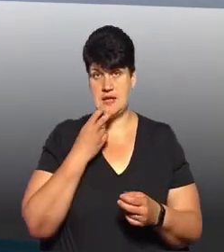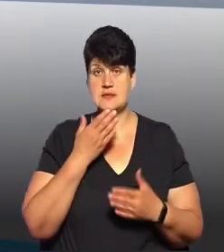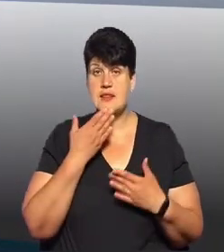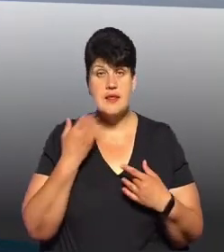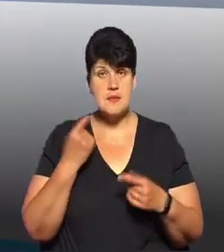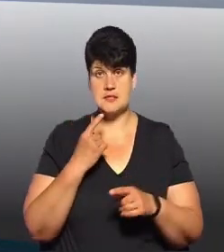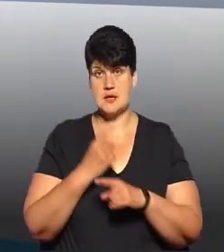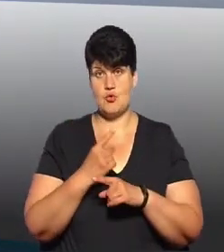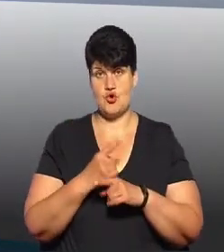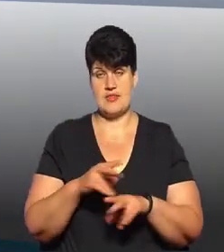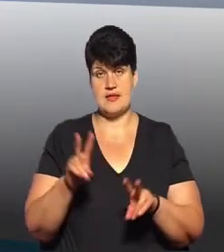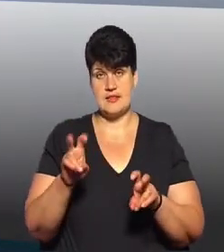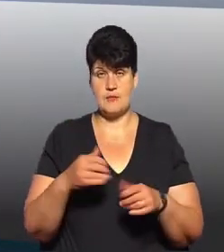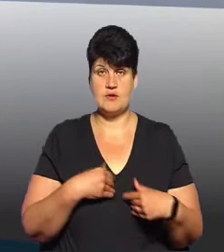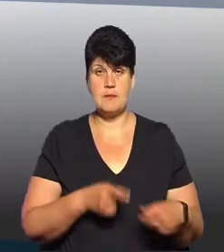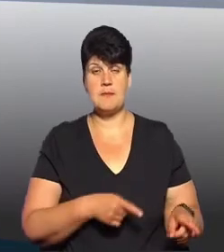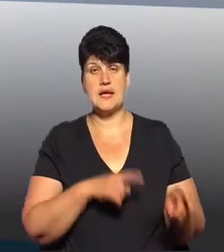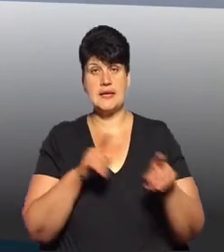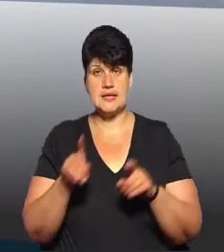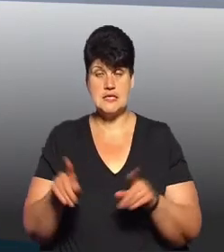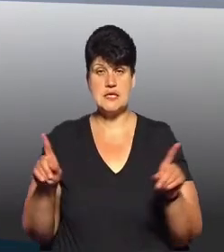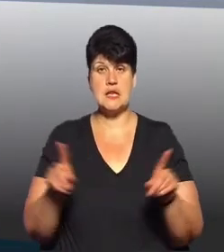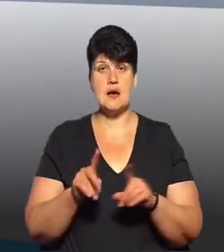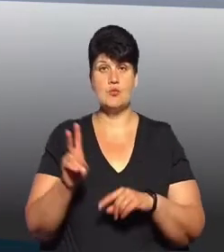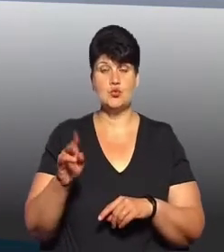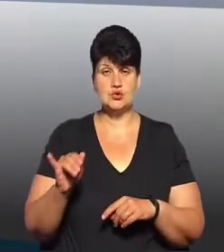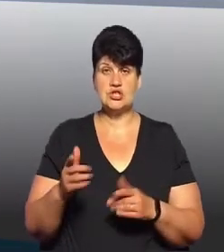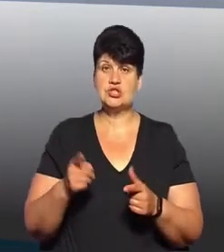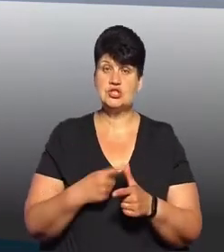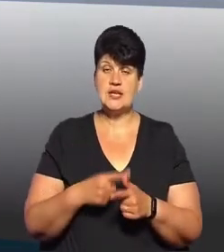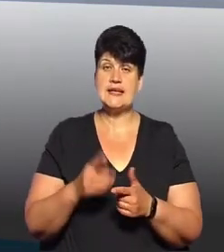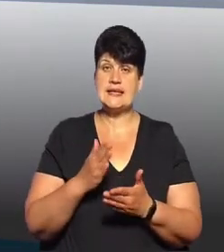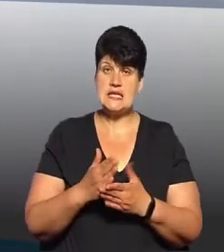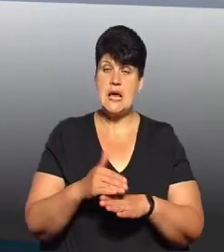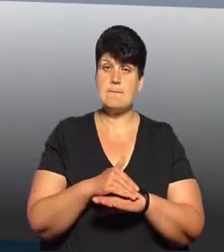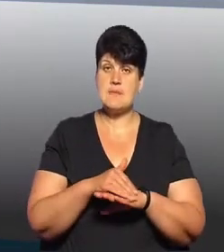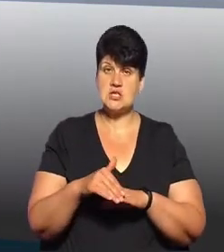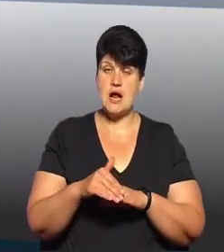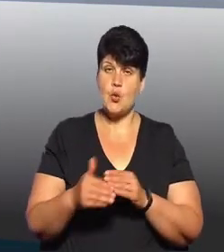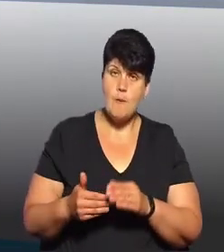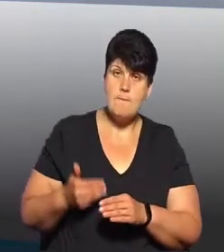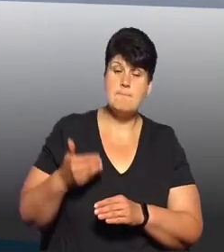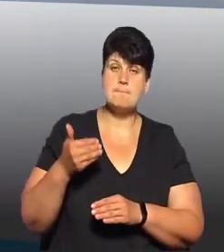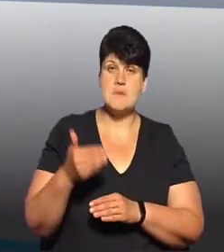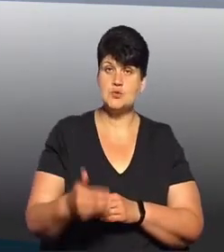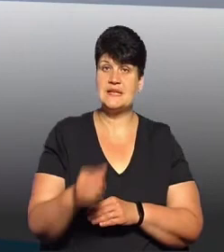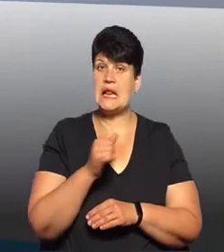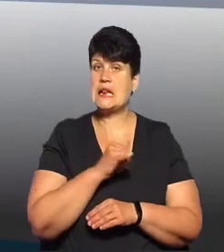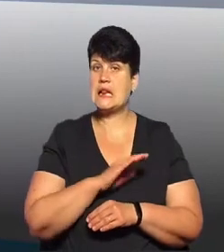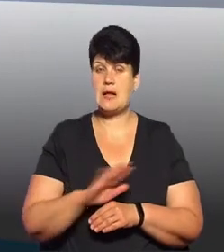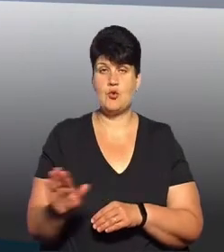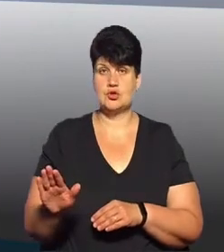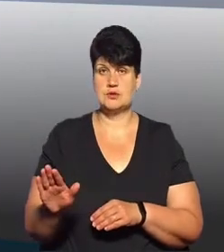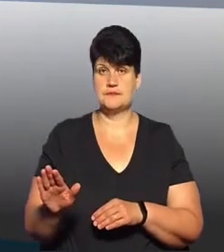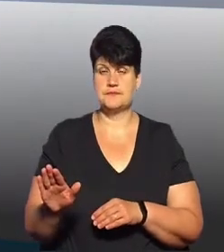саме хотів би перенести на музику і на музичний фестиваль. Чи є якась межа, яку переступити в плані, не можна, в плані там, знову